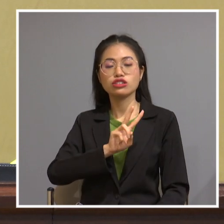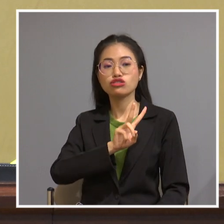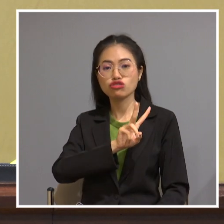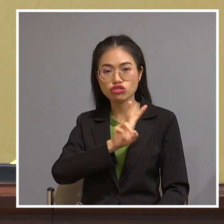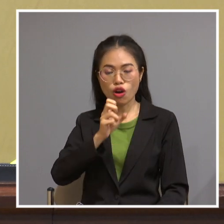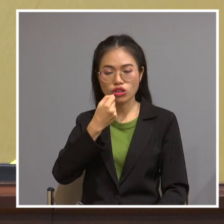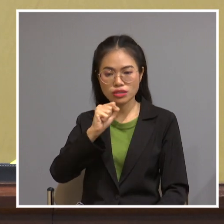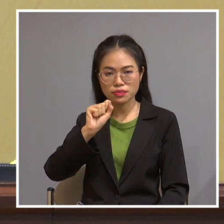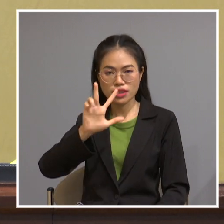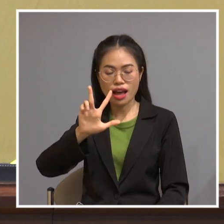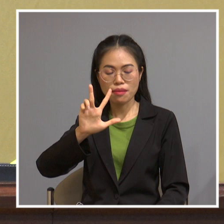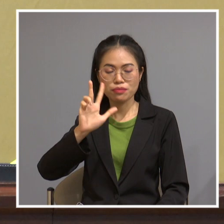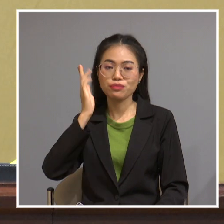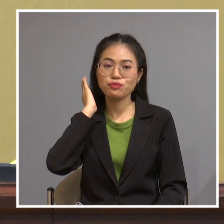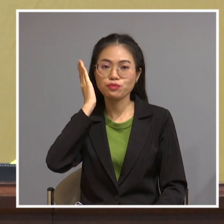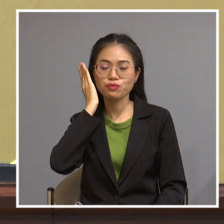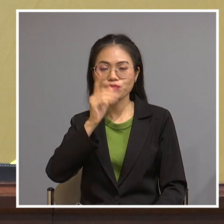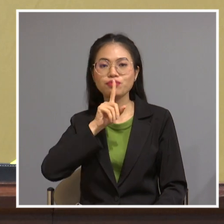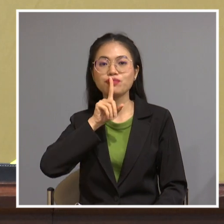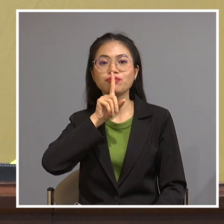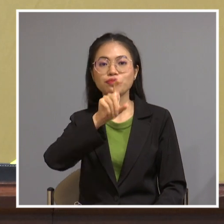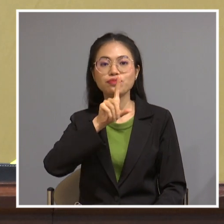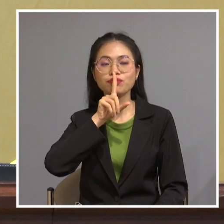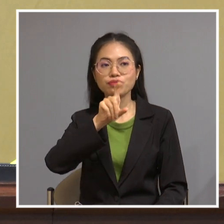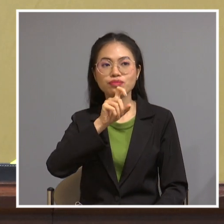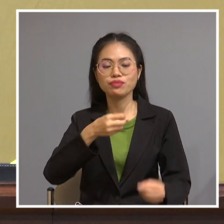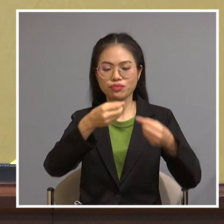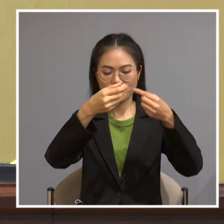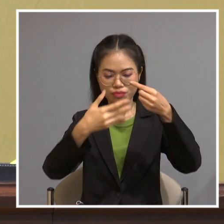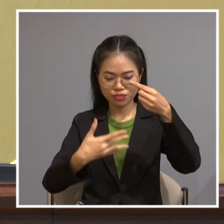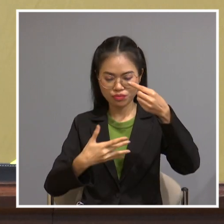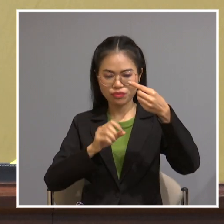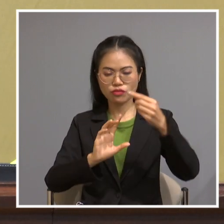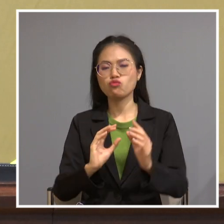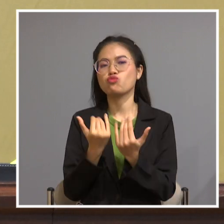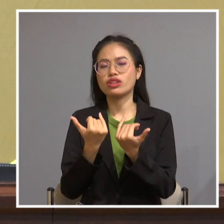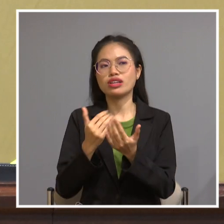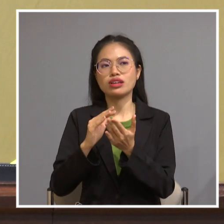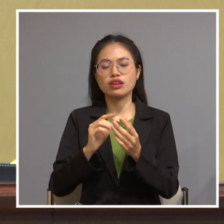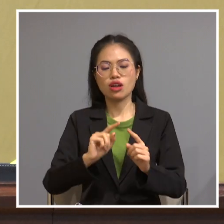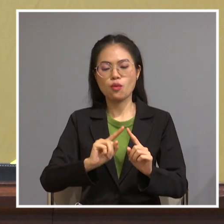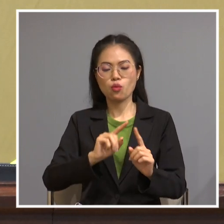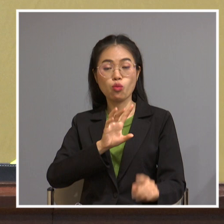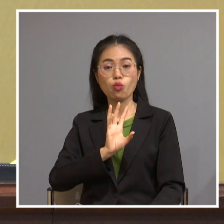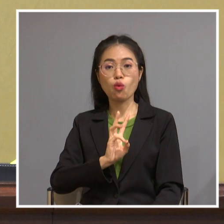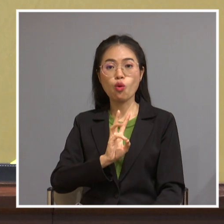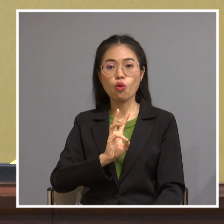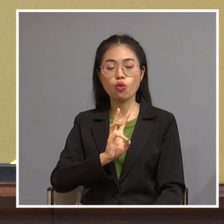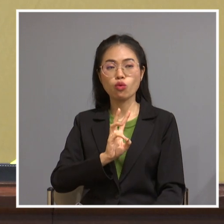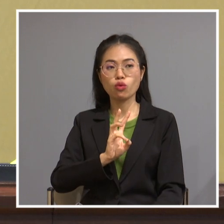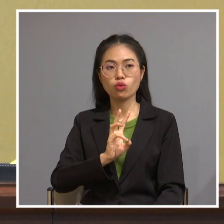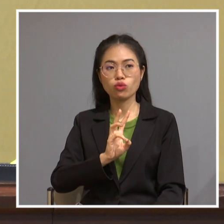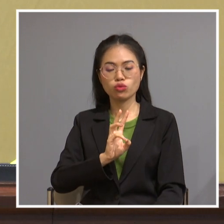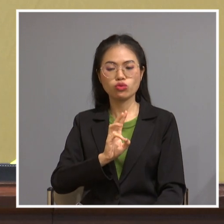3 ของนายนริศคำนุรักษ์แต่นันริศนมี 2 กระทูนะครัวนนี้รำดบท 6 กระทูถามแยกเฉพาะที่